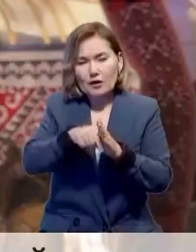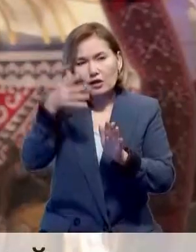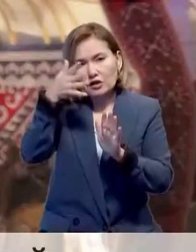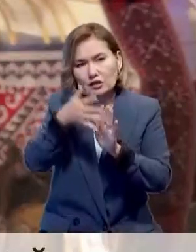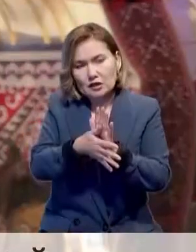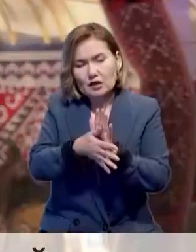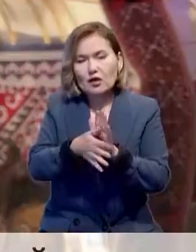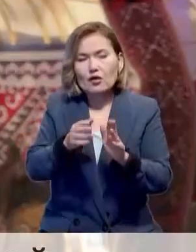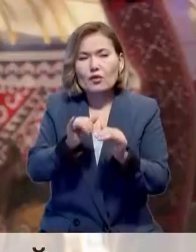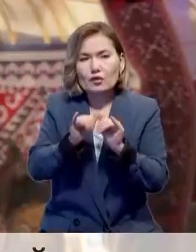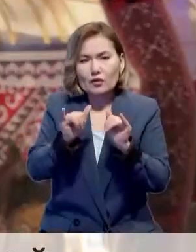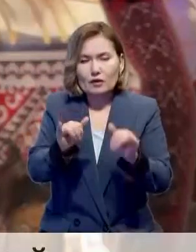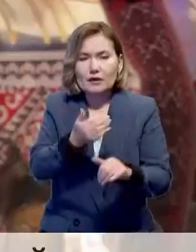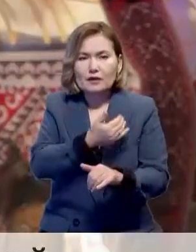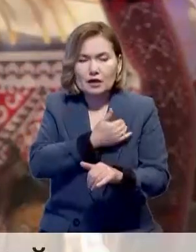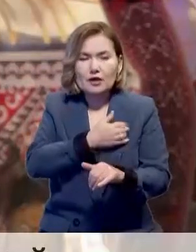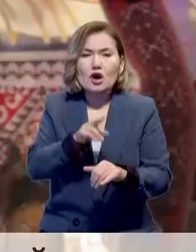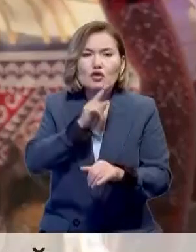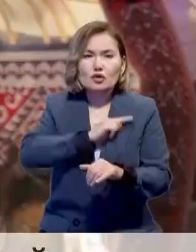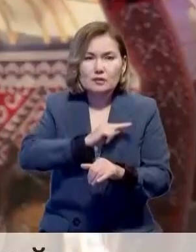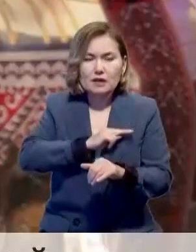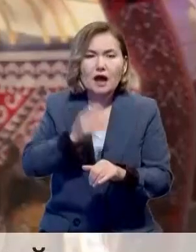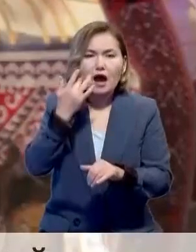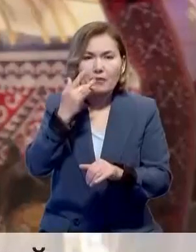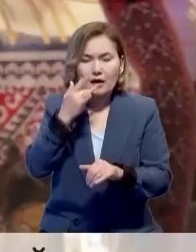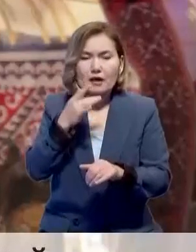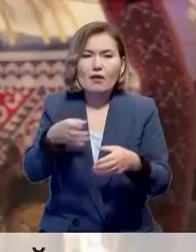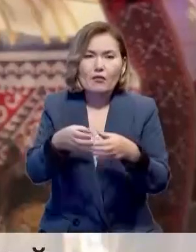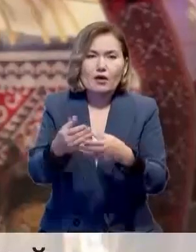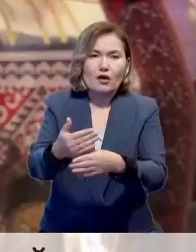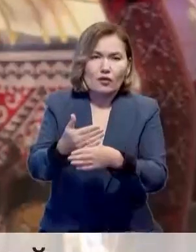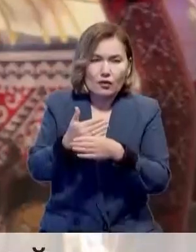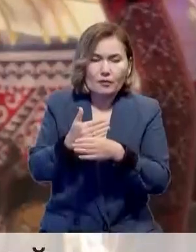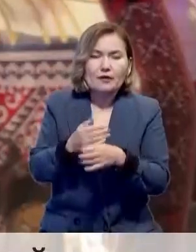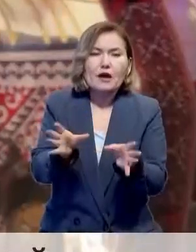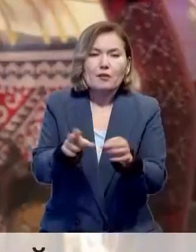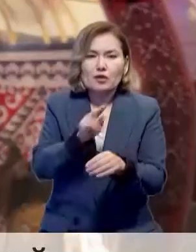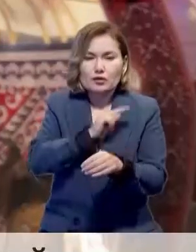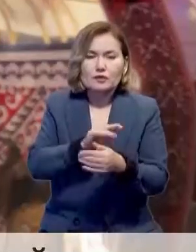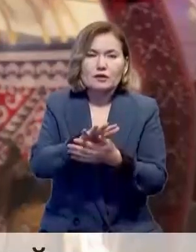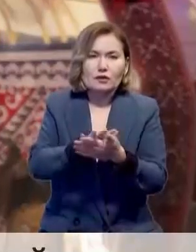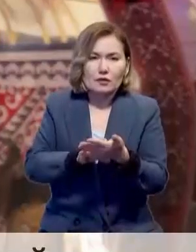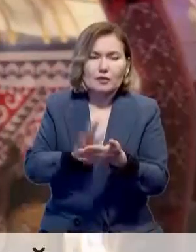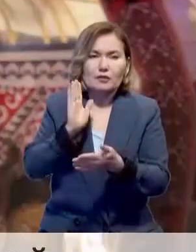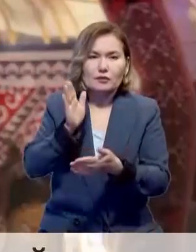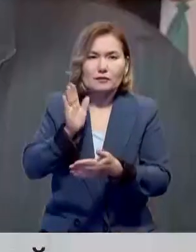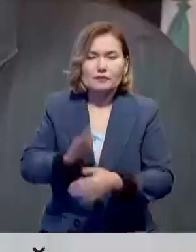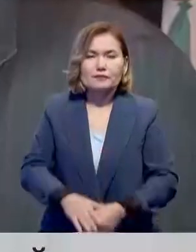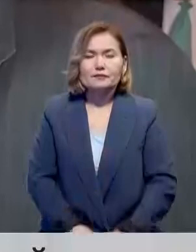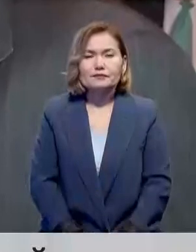зерттеулердің көлемін ұлғайту. Осы жұмысқа да біз америкалық әріптестерімізді қосайық деп